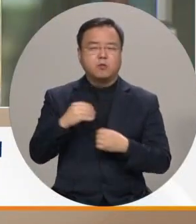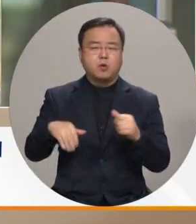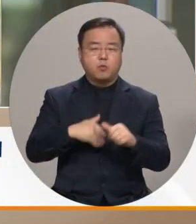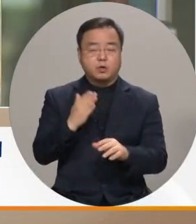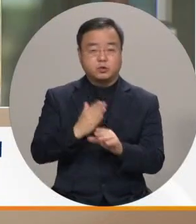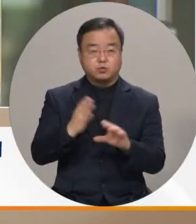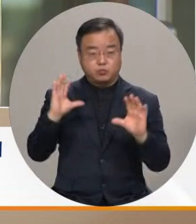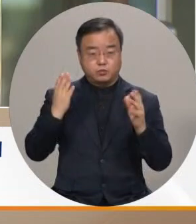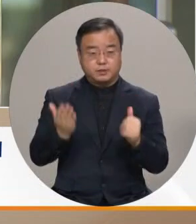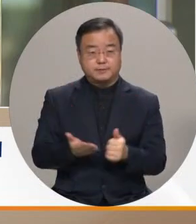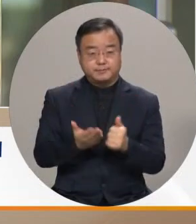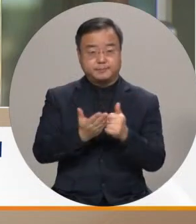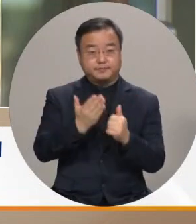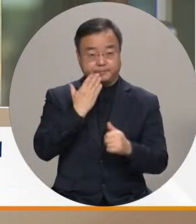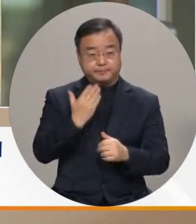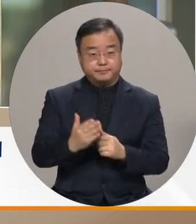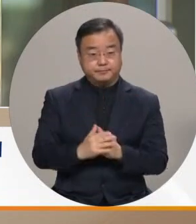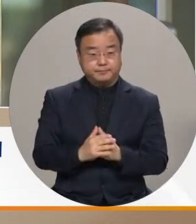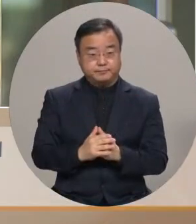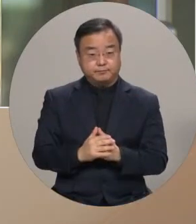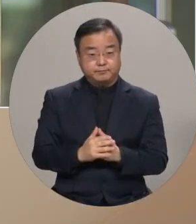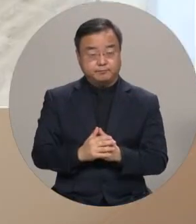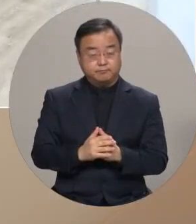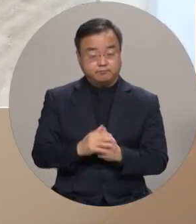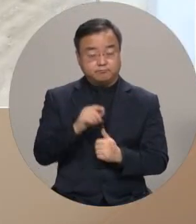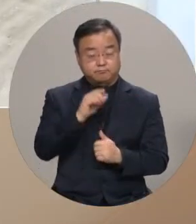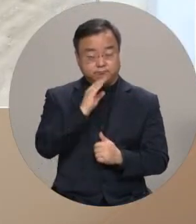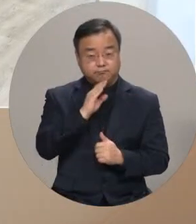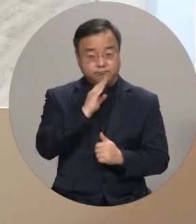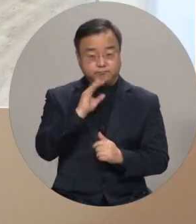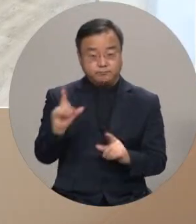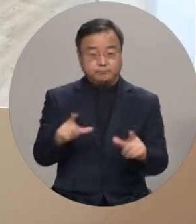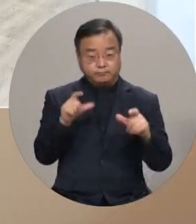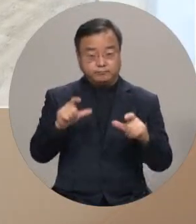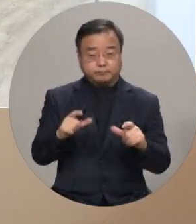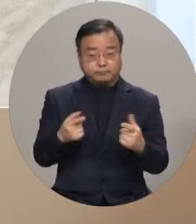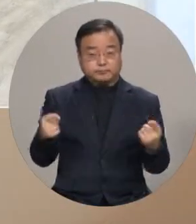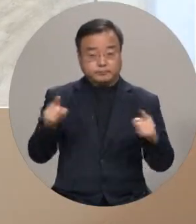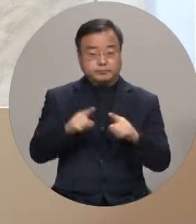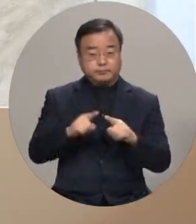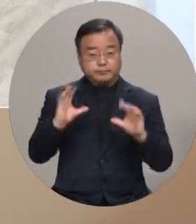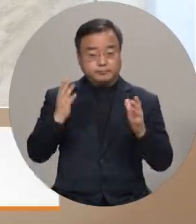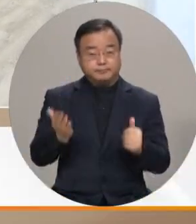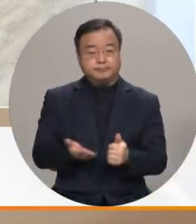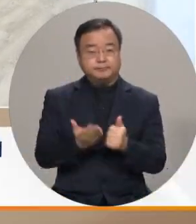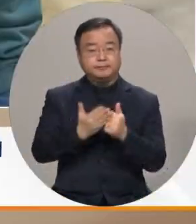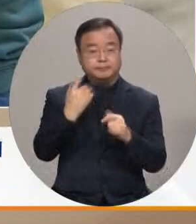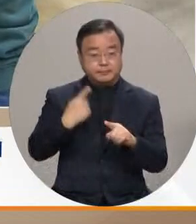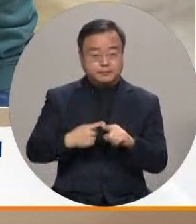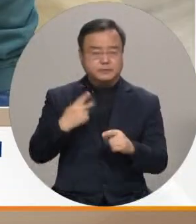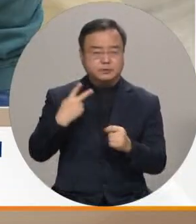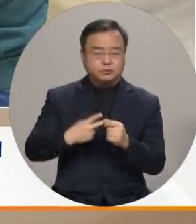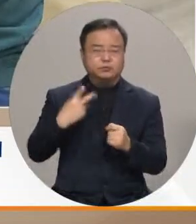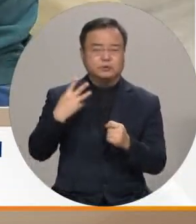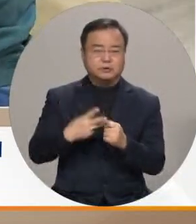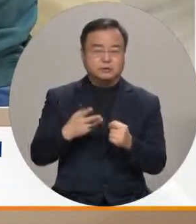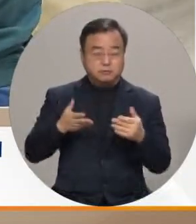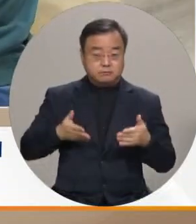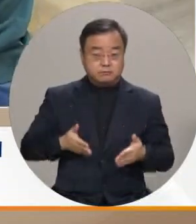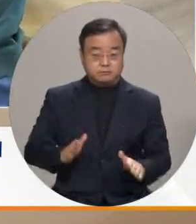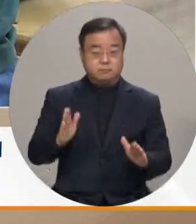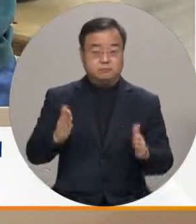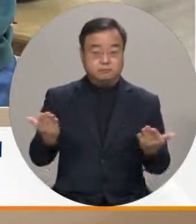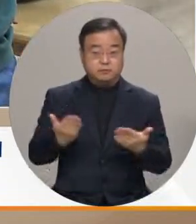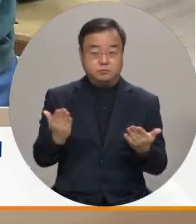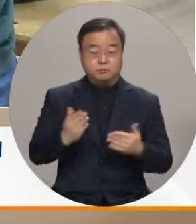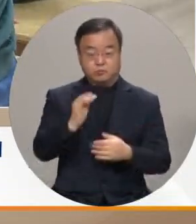아이를 키울 수 있습니다 그러다 보면 또 내에서 같이 공동 육가 하다가 둘째 셋째 아이도 낳게 되는 경우도 있습니다